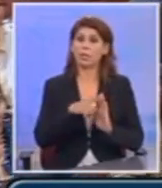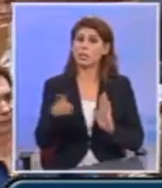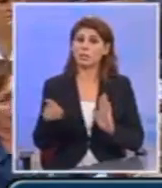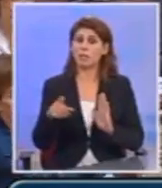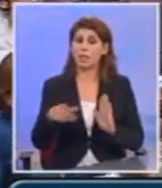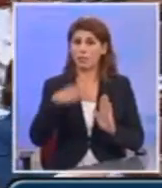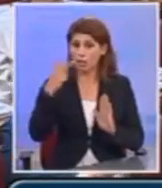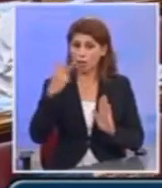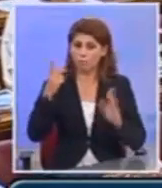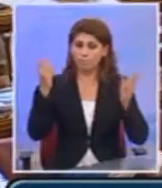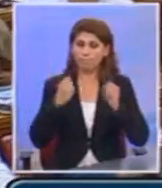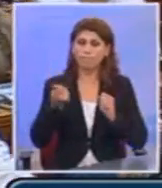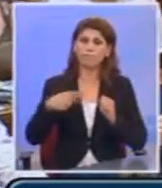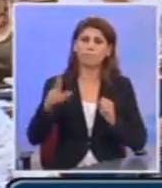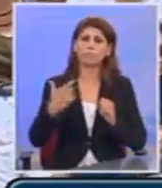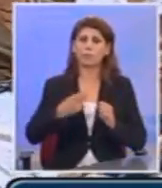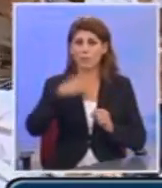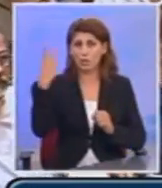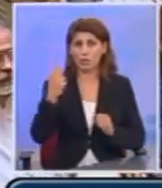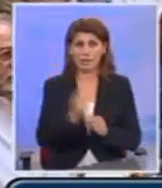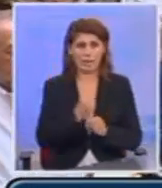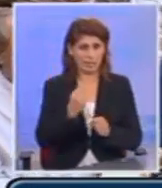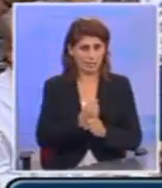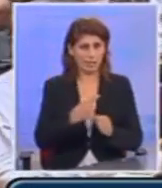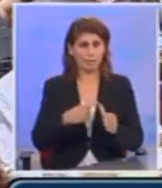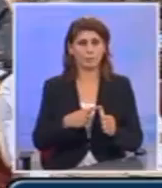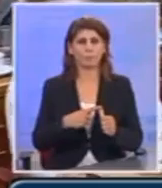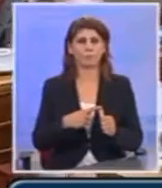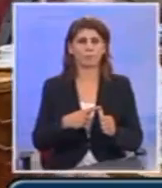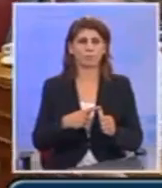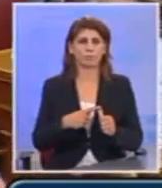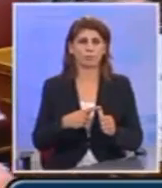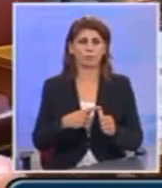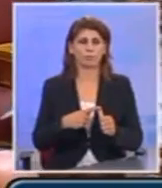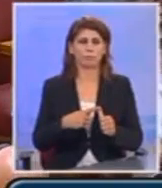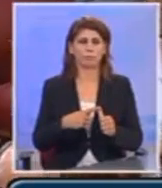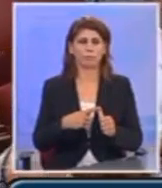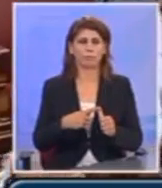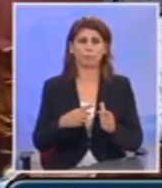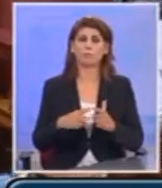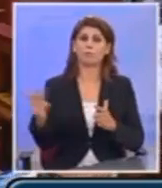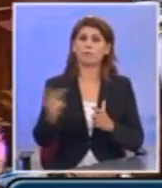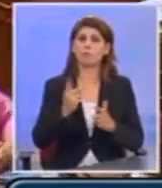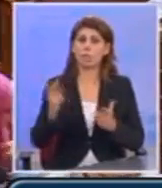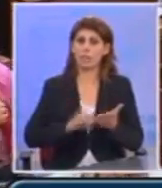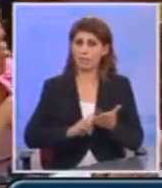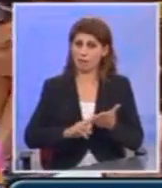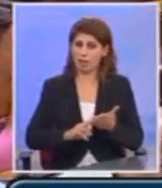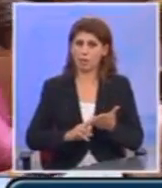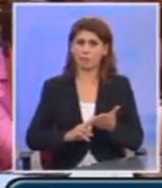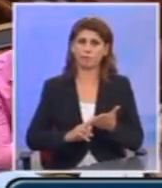τα οποία θίγονται περισσότερο περιλαμβάνουν το δικαίωμα στην εργασίας στις κοινωνική ασφάλεια